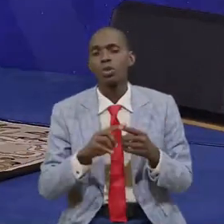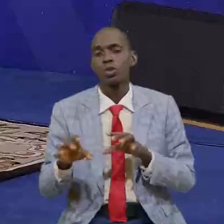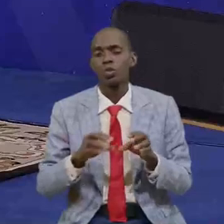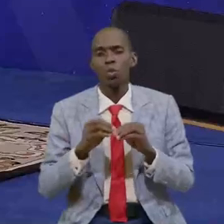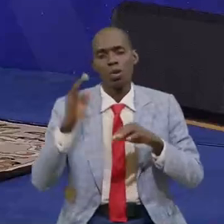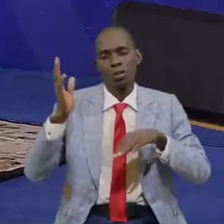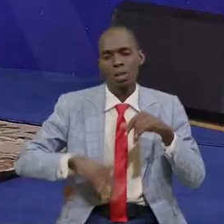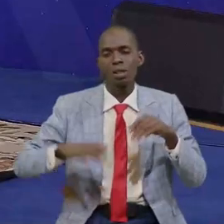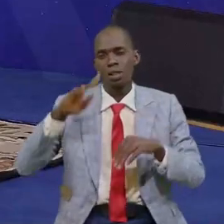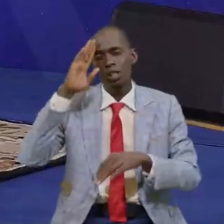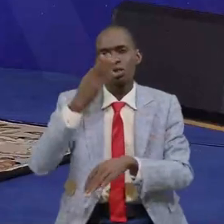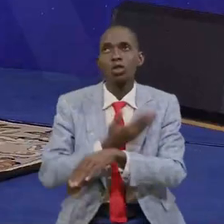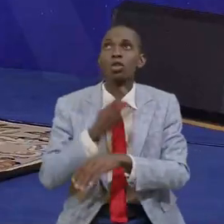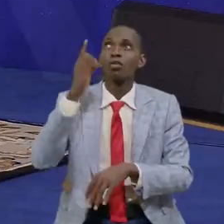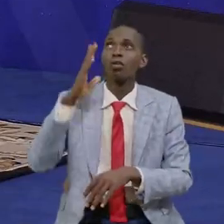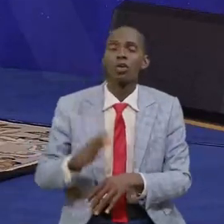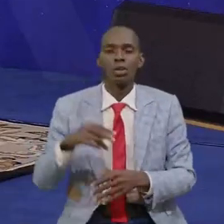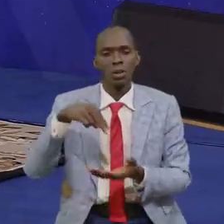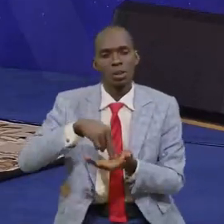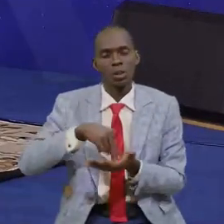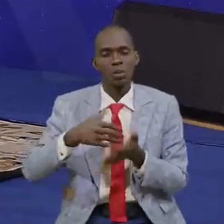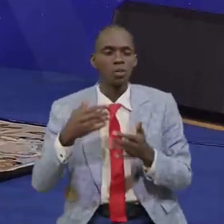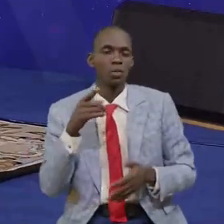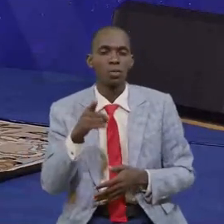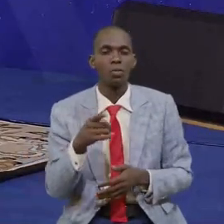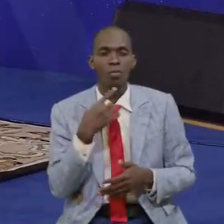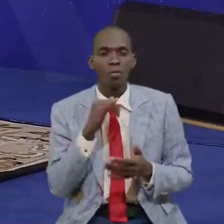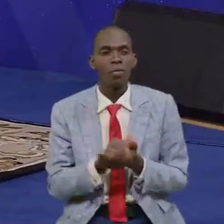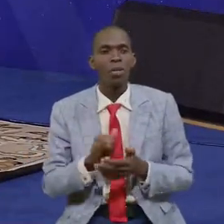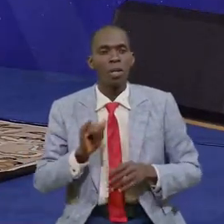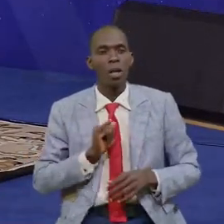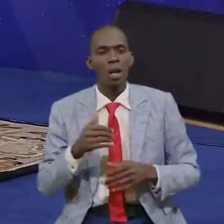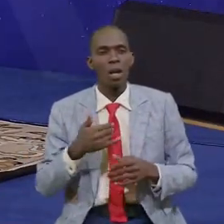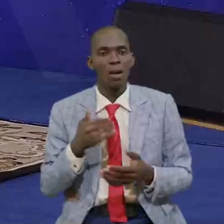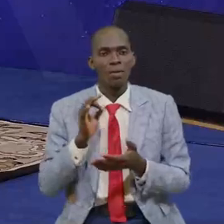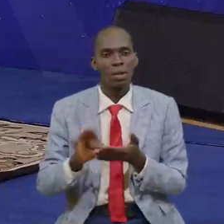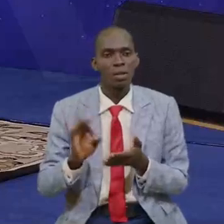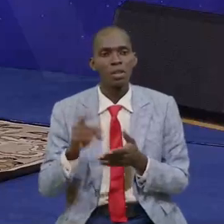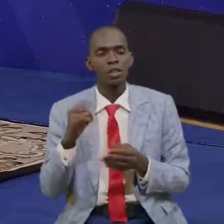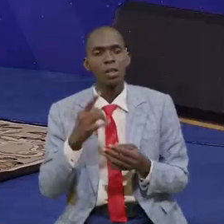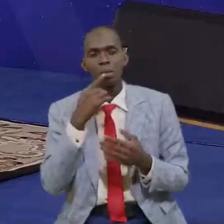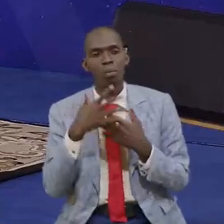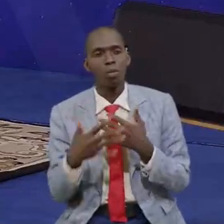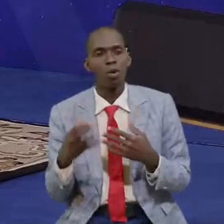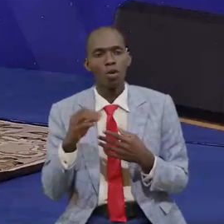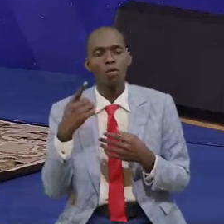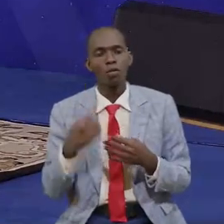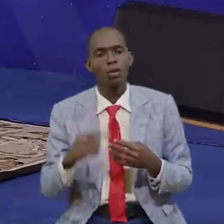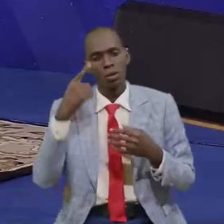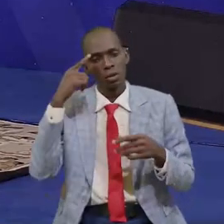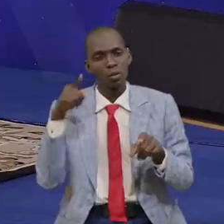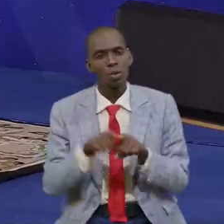debout devant toi et qui aura tenu pour profane le sang de l'Alliance par lequel a été